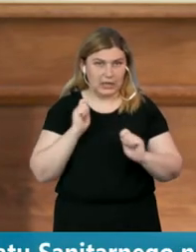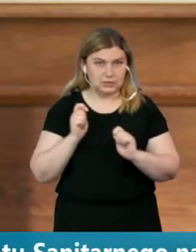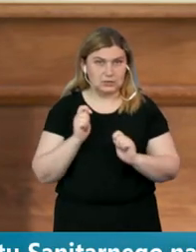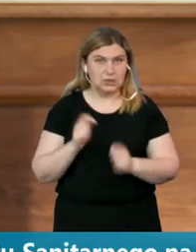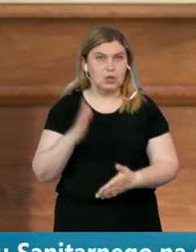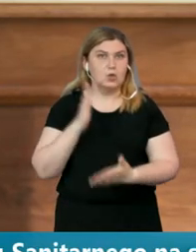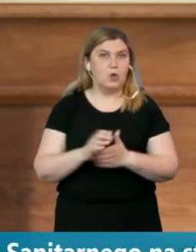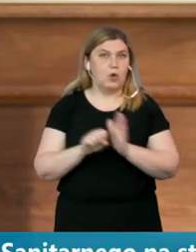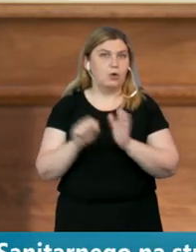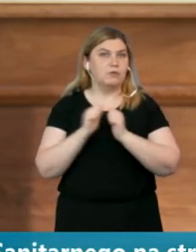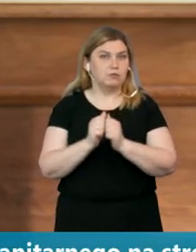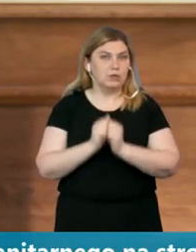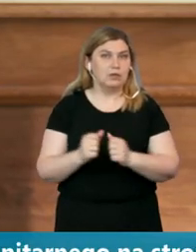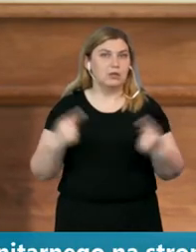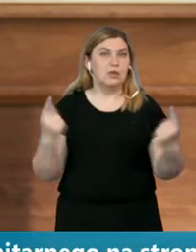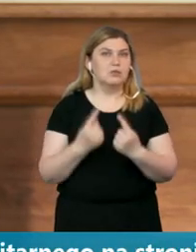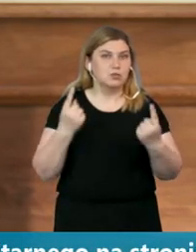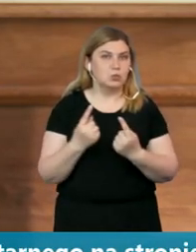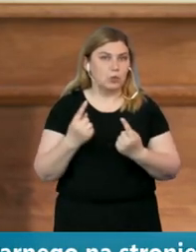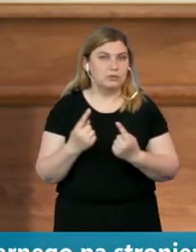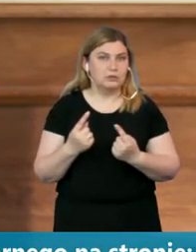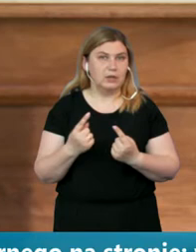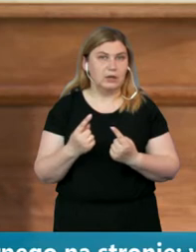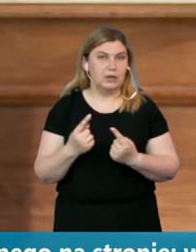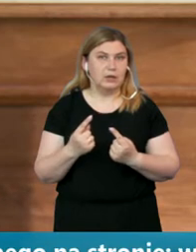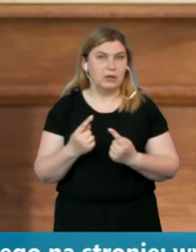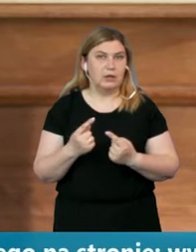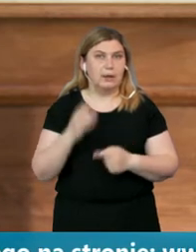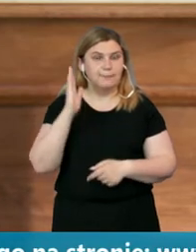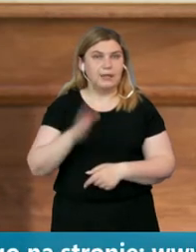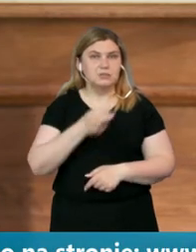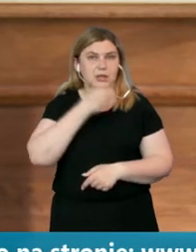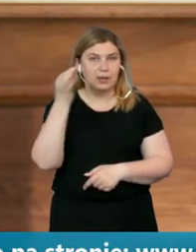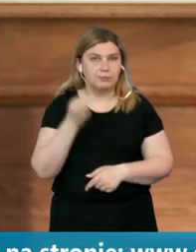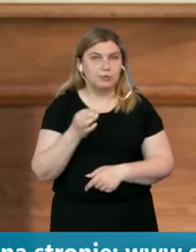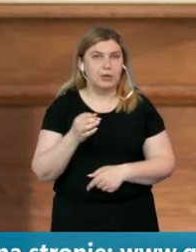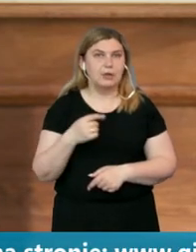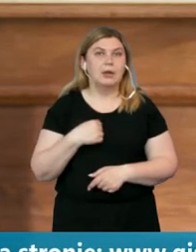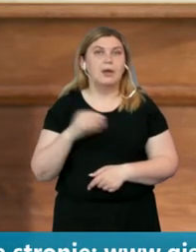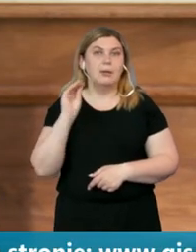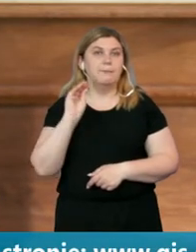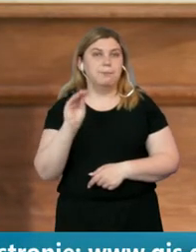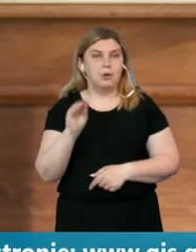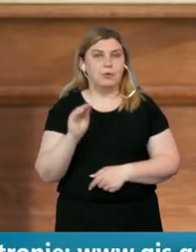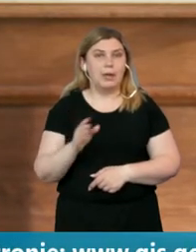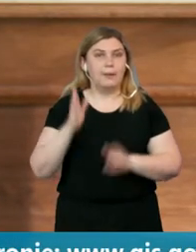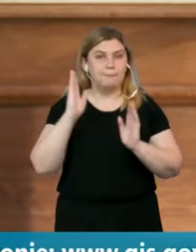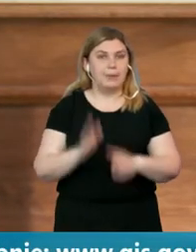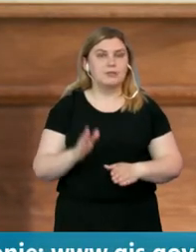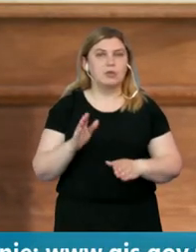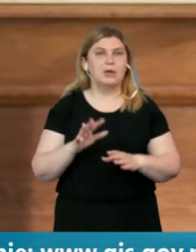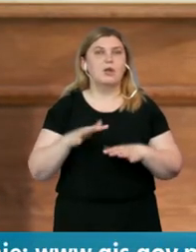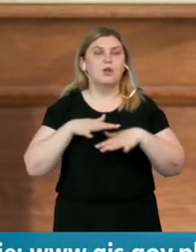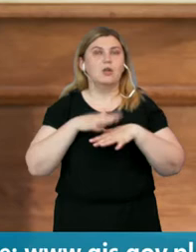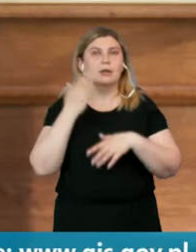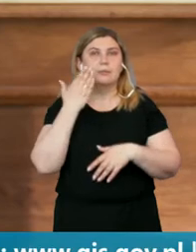od września ta sytuacja będzie się w sposób istotny poprawiała. Na pocieszenie powiem, że będziemy mieli szereg naprawdę